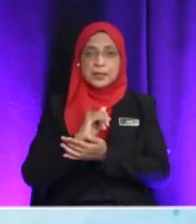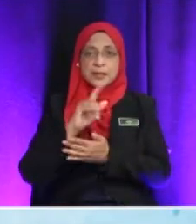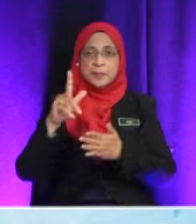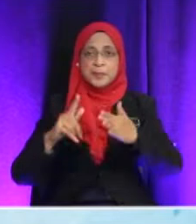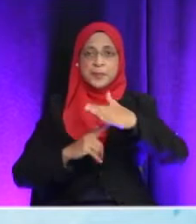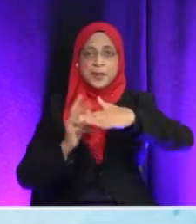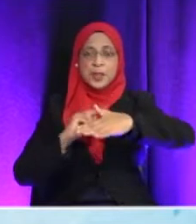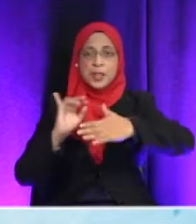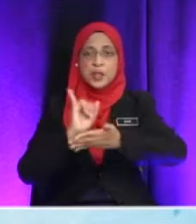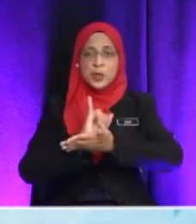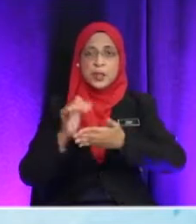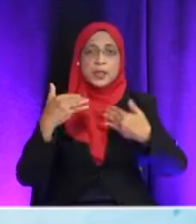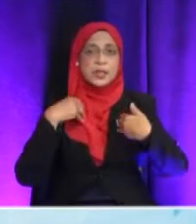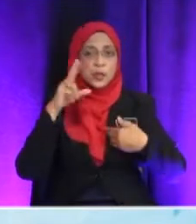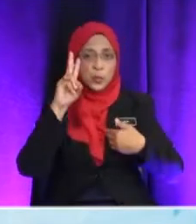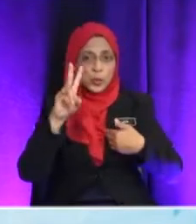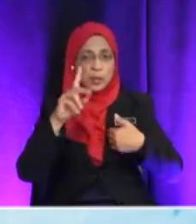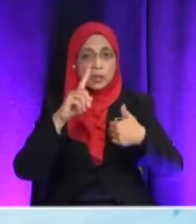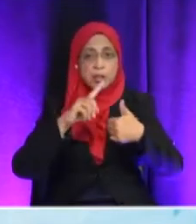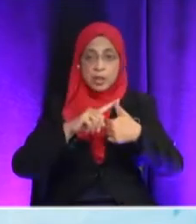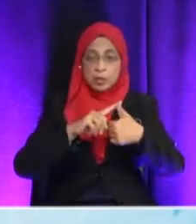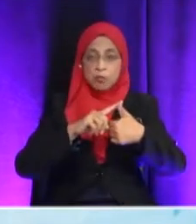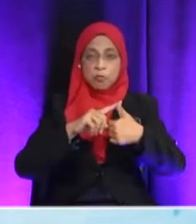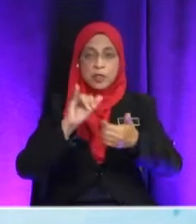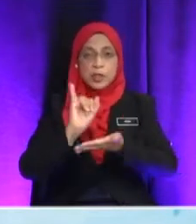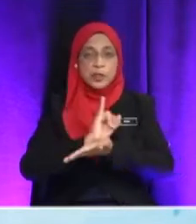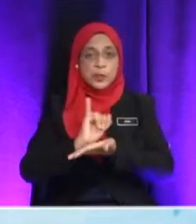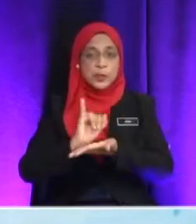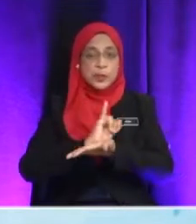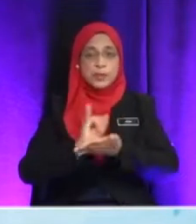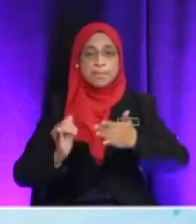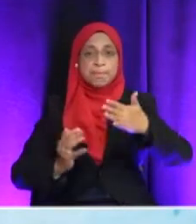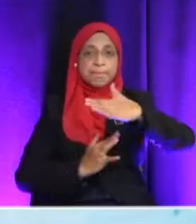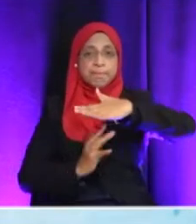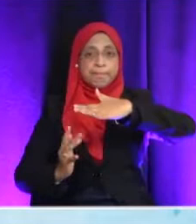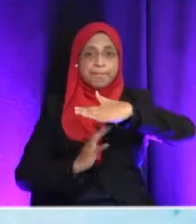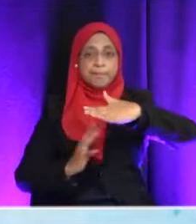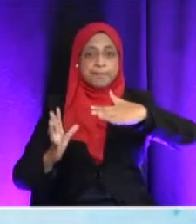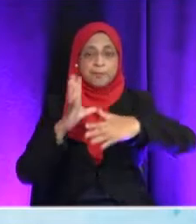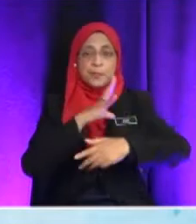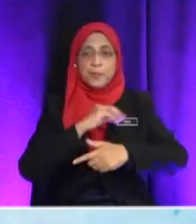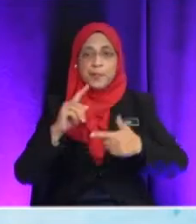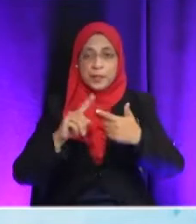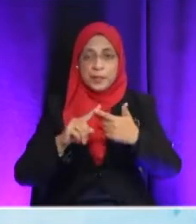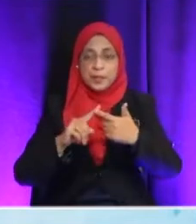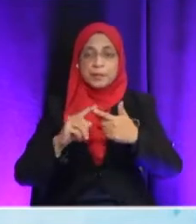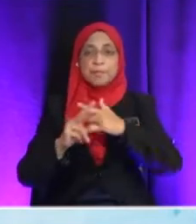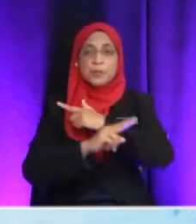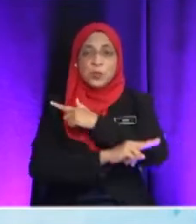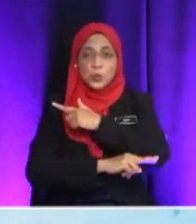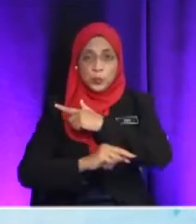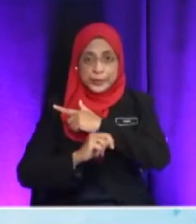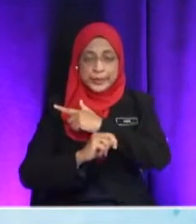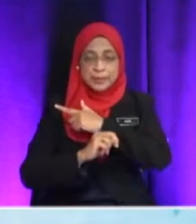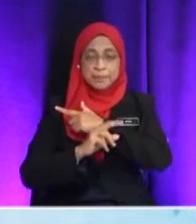Inggris kebakaran lain Islands kecurian The Monkey itu itu yang nirmal tahu